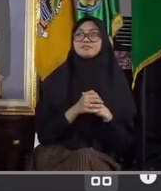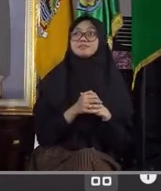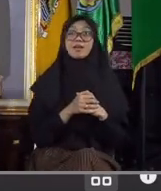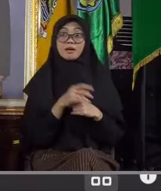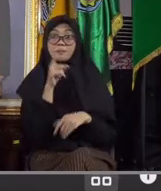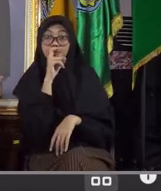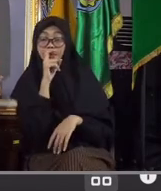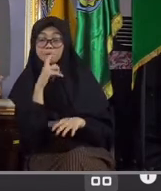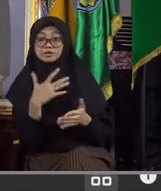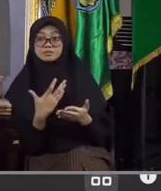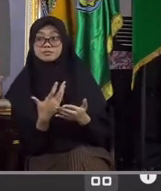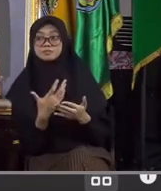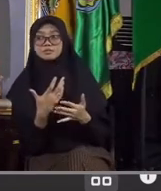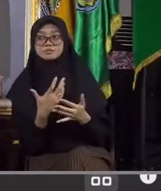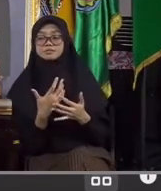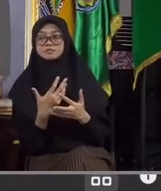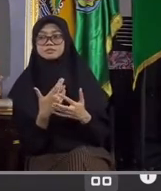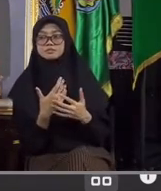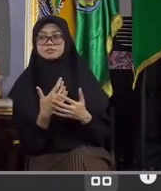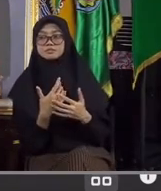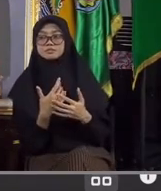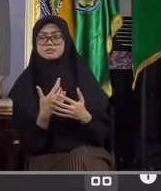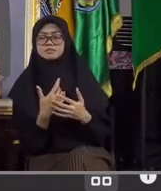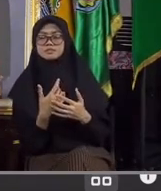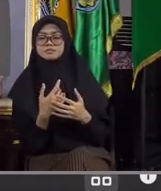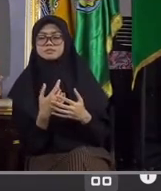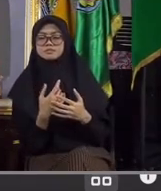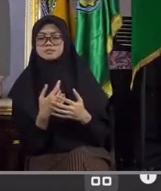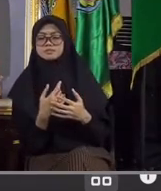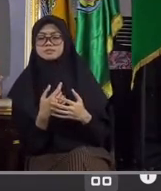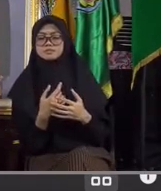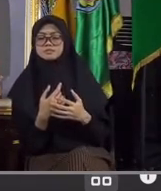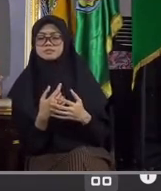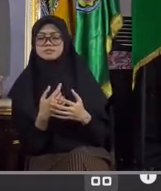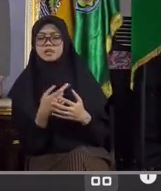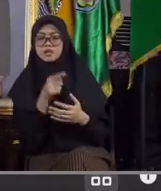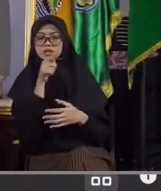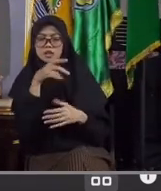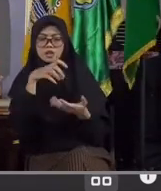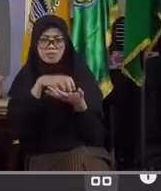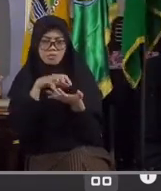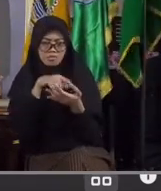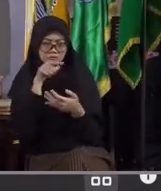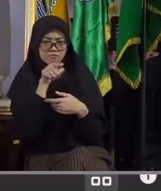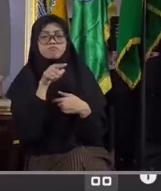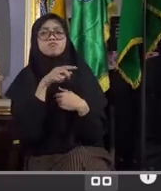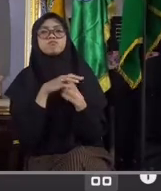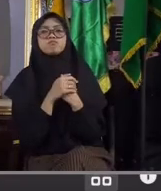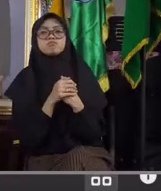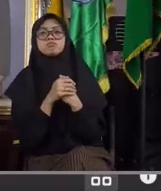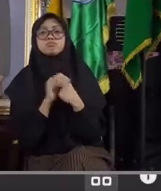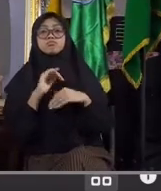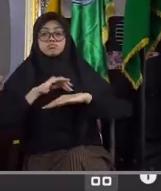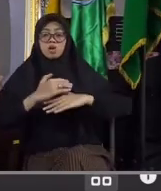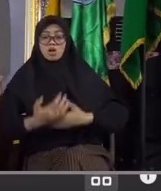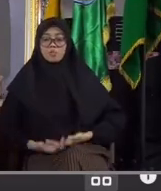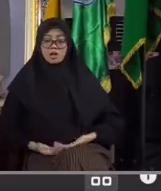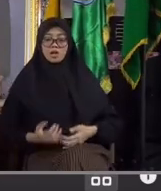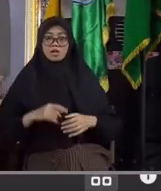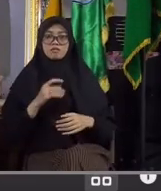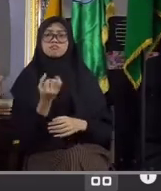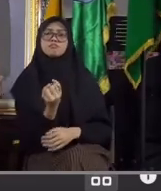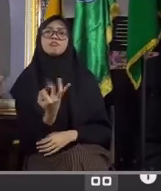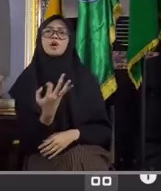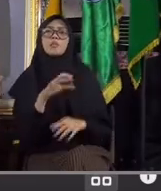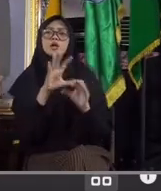Pak Lurah. Nggih. Teng kelurane jenengan. Nggih. Ibu hamil ada berapa